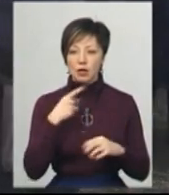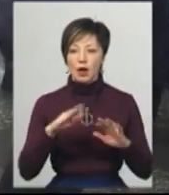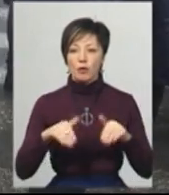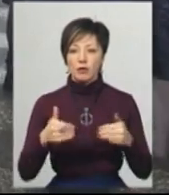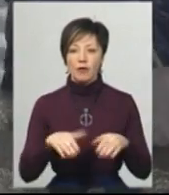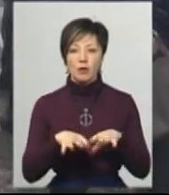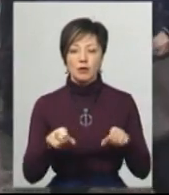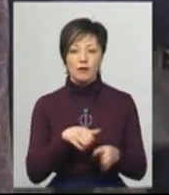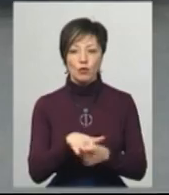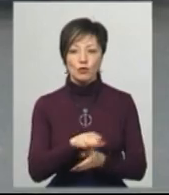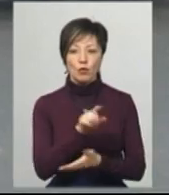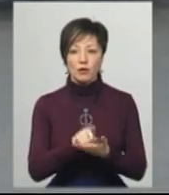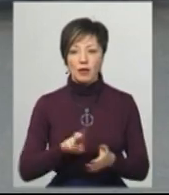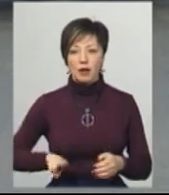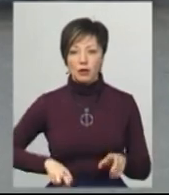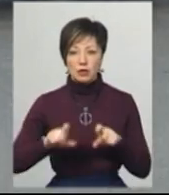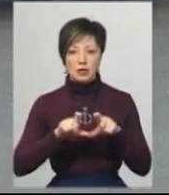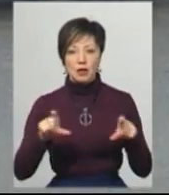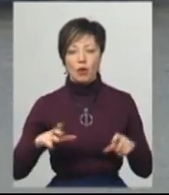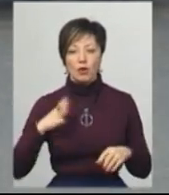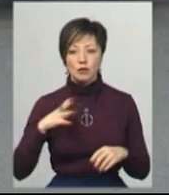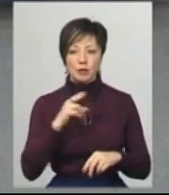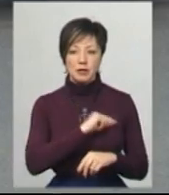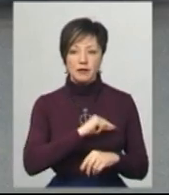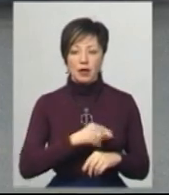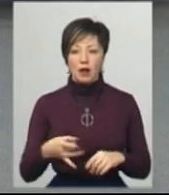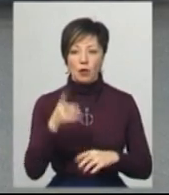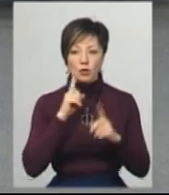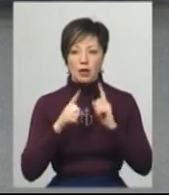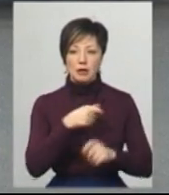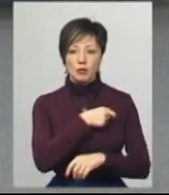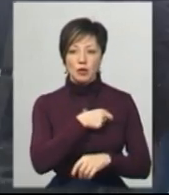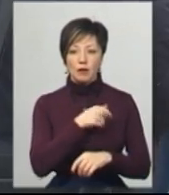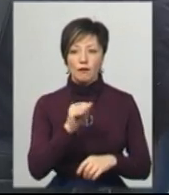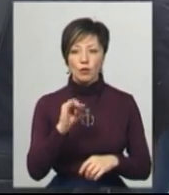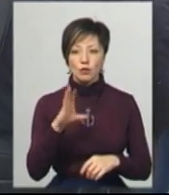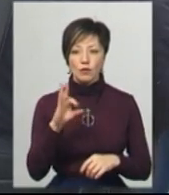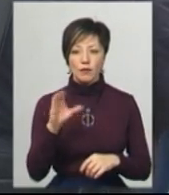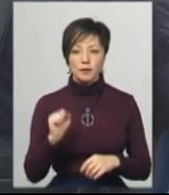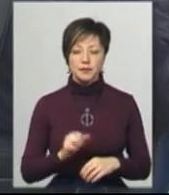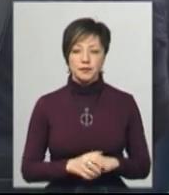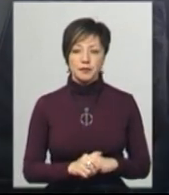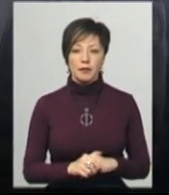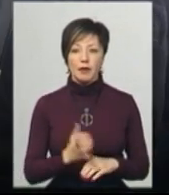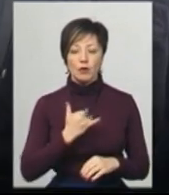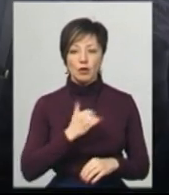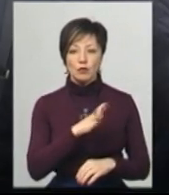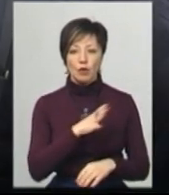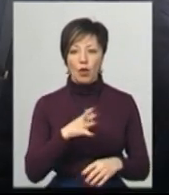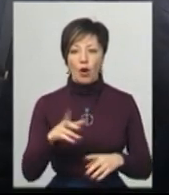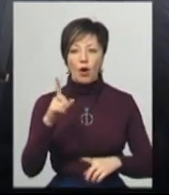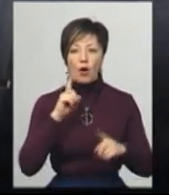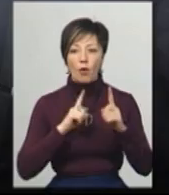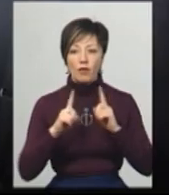рекомендував на посаду виконуючого обов'язки директора закладу колишню працівницю районної ради депутата Олену Фурсову. У нас була конференція